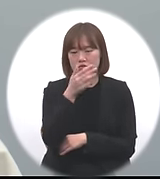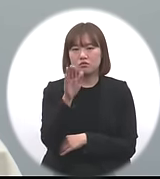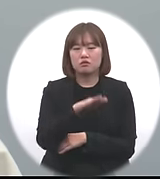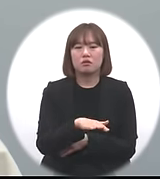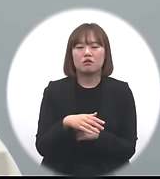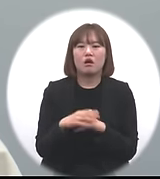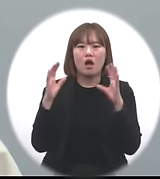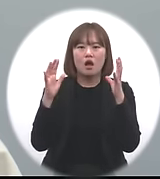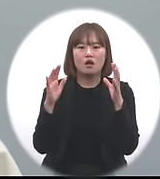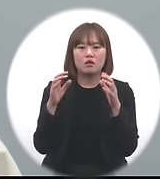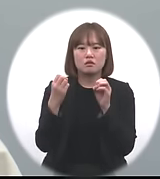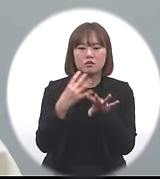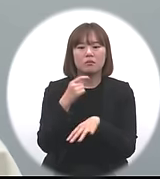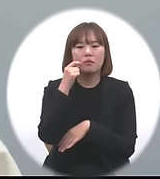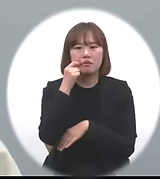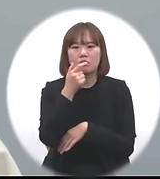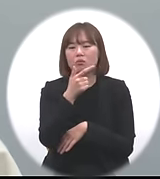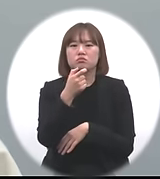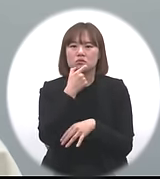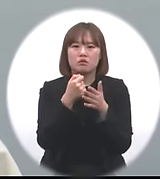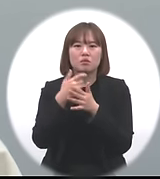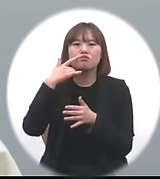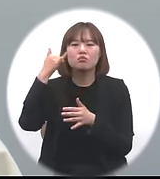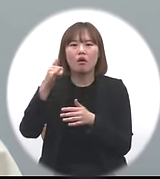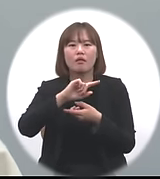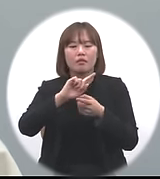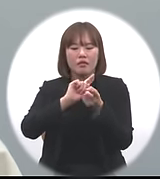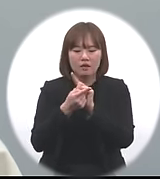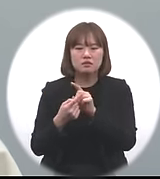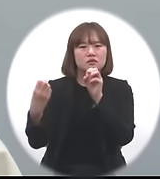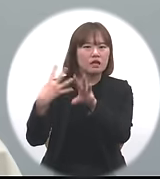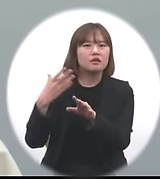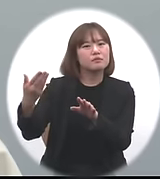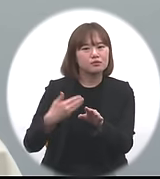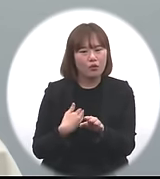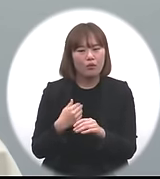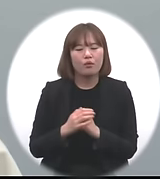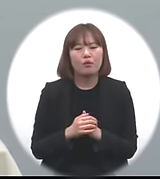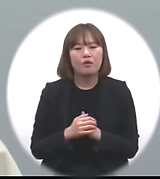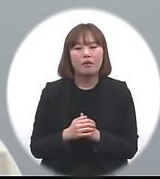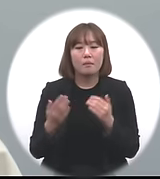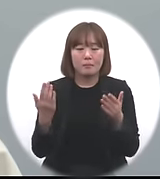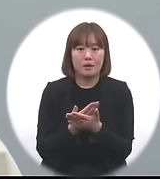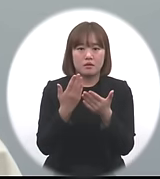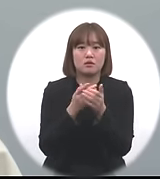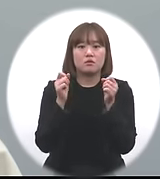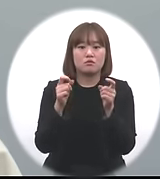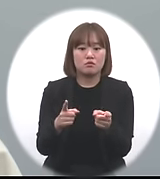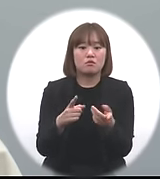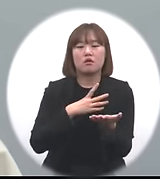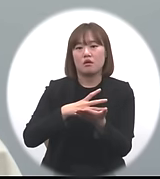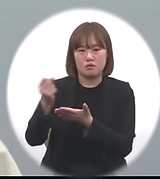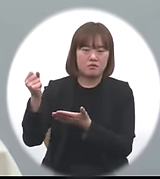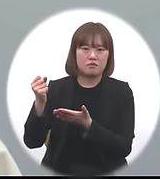대답 못하는 게 너무 싫은 거예요. 그러니까 옆에서 2학년입니다 그러고 치고 나오는 거죠. 애가 발전할 수 있는 기회를 전부 다